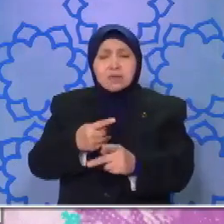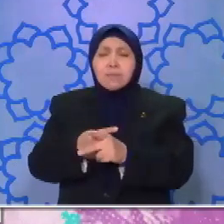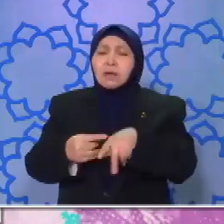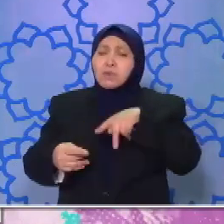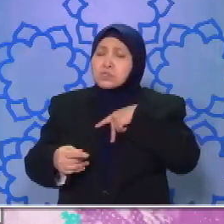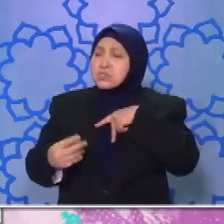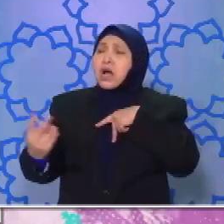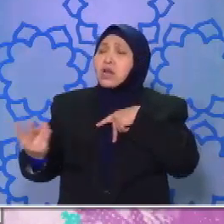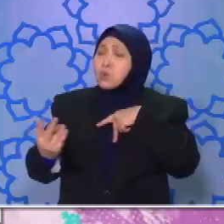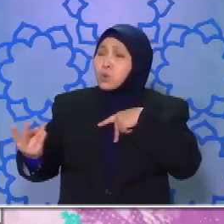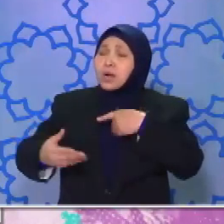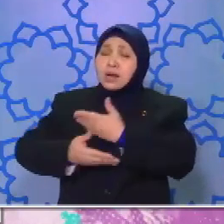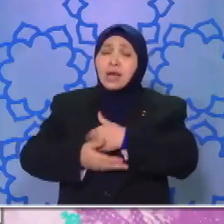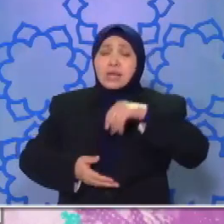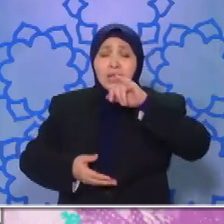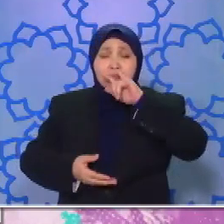kanzul lahuma